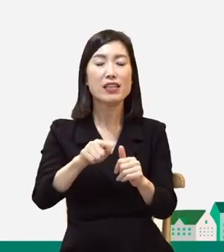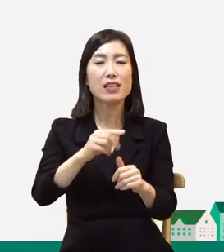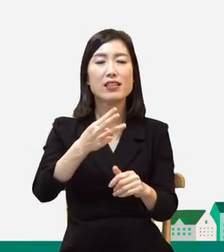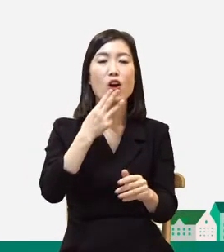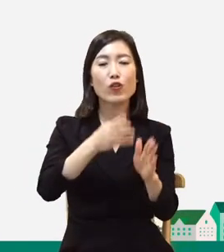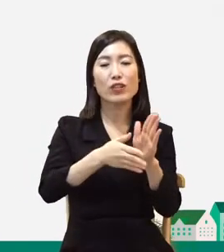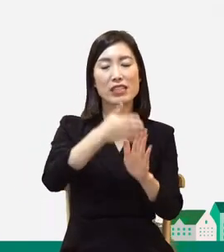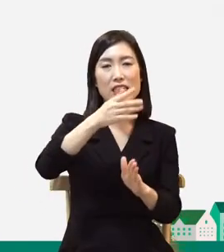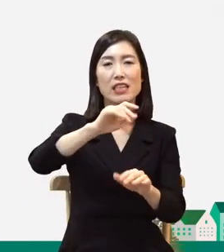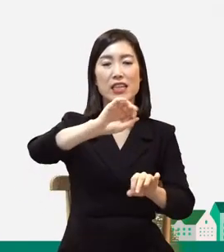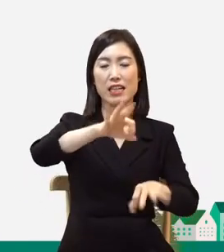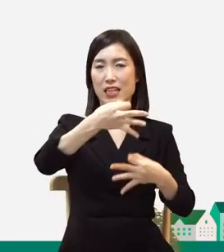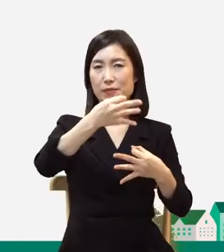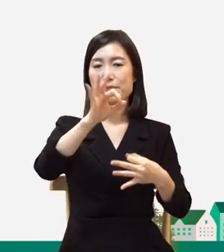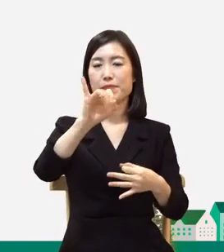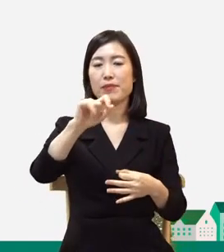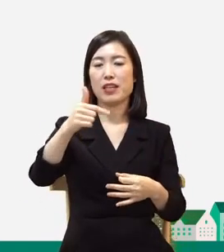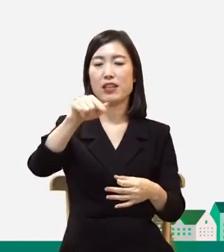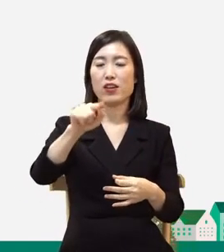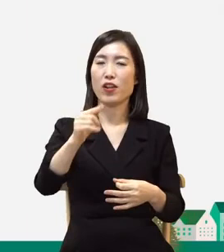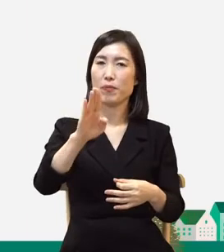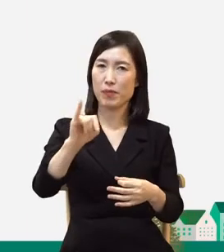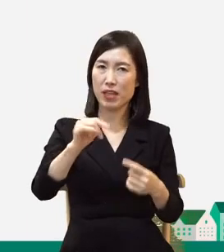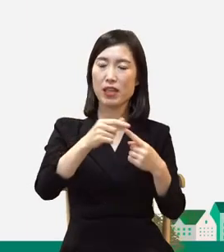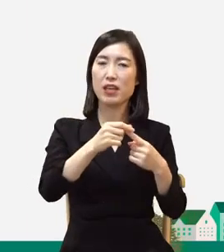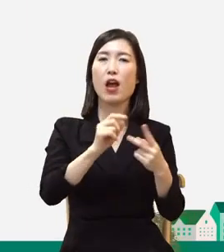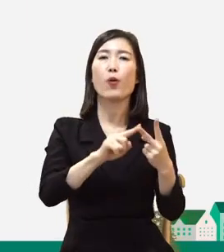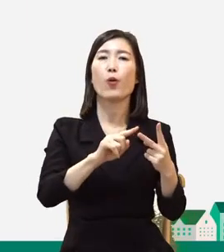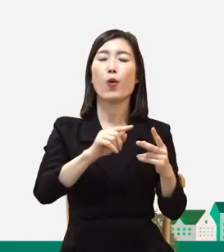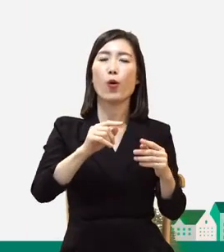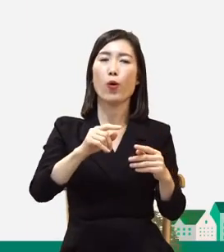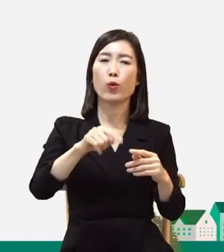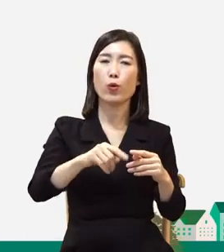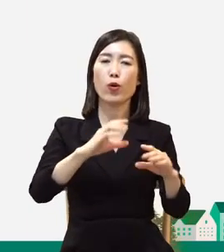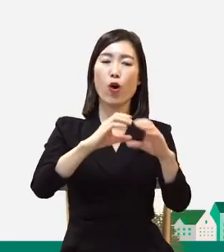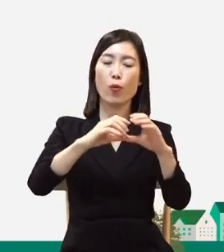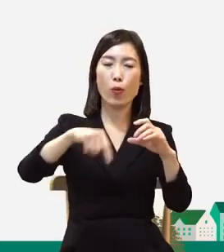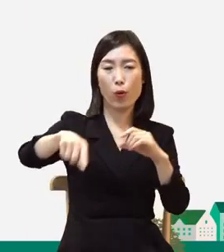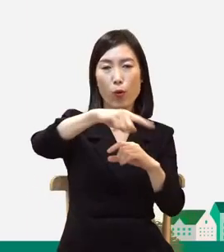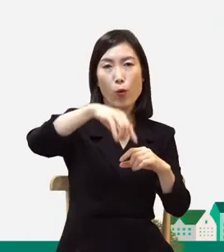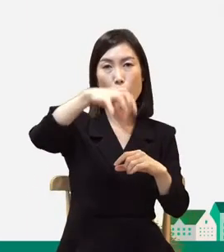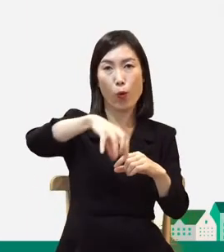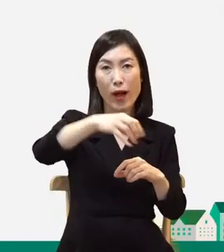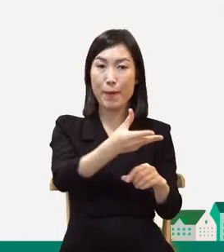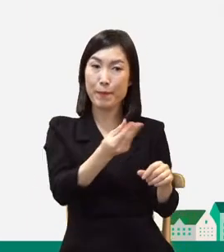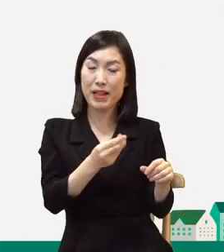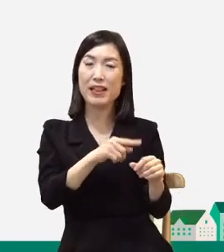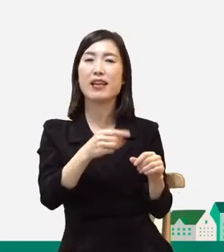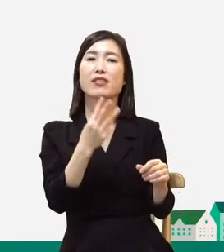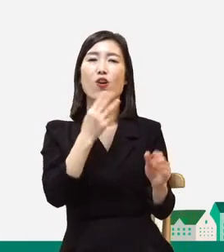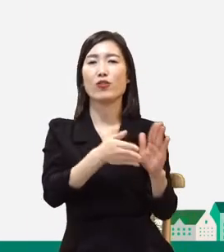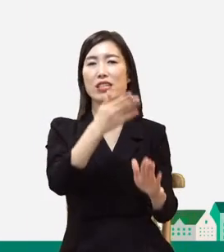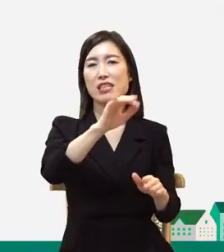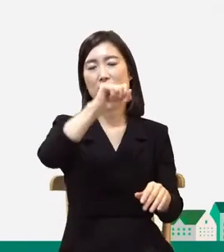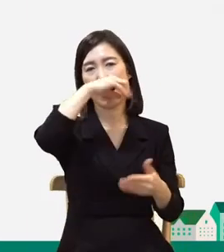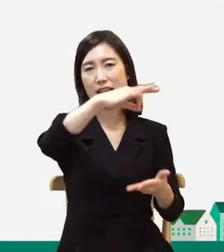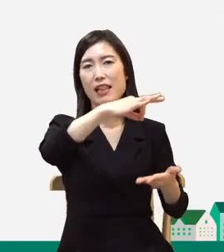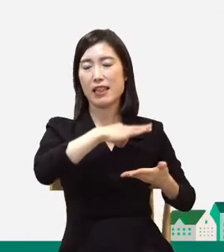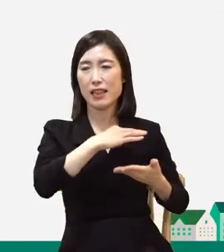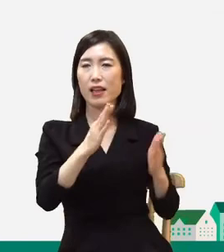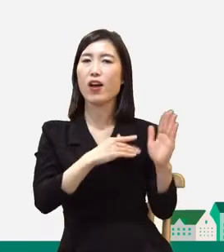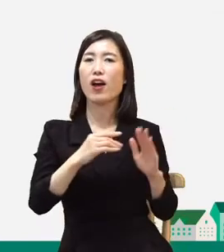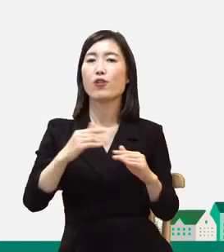인건비하고 그다음에 커뮤니티 공간 운영비는 서울시에서 서울시 보조금으로 운영을 했고요. 그리고